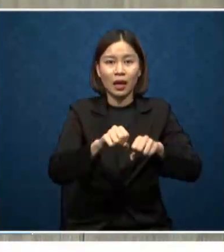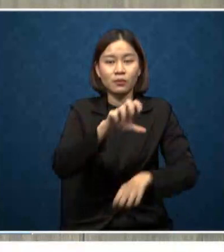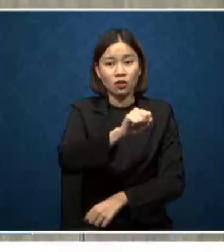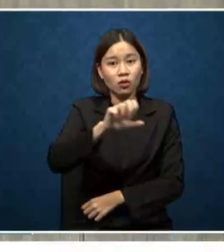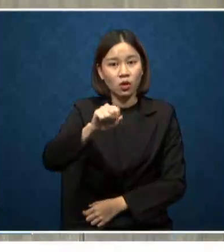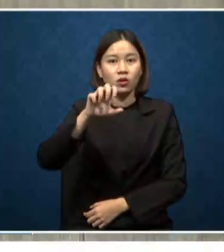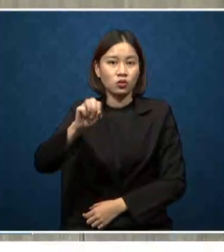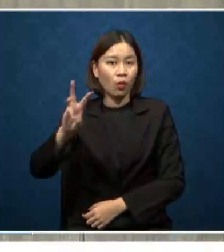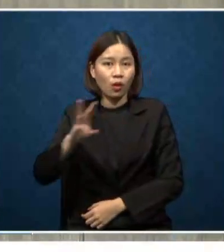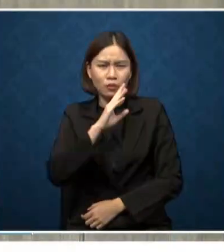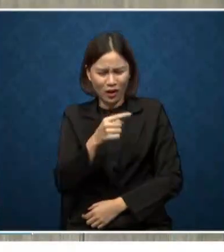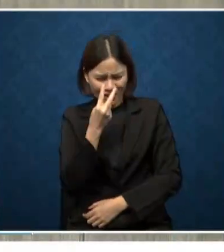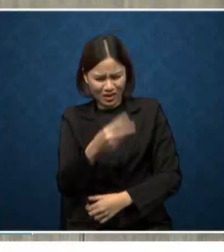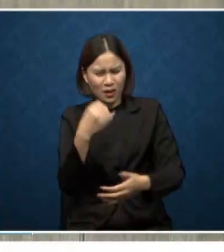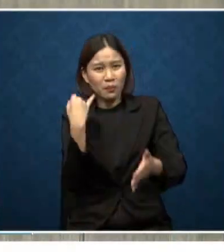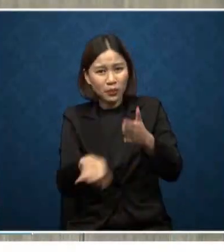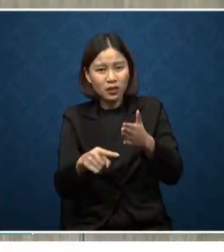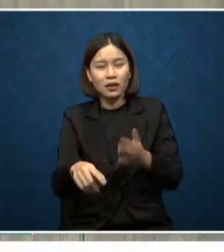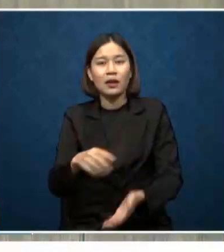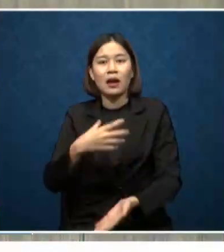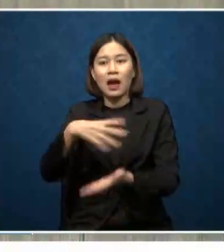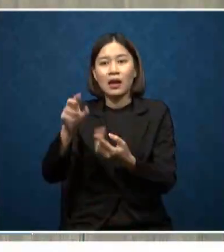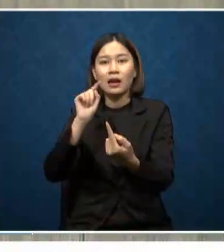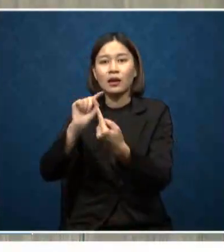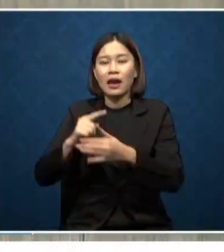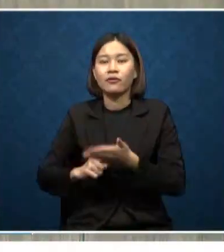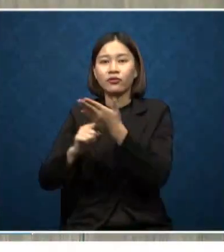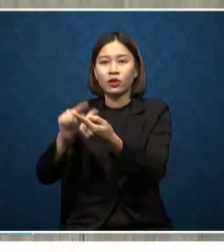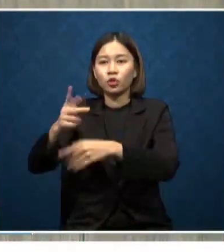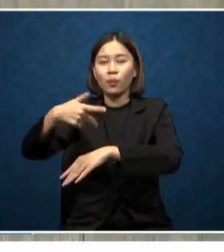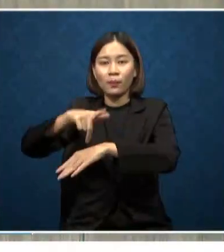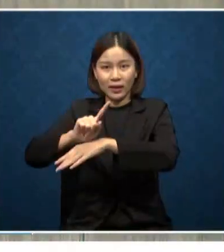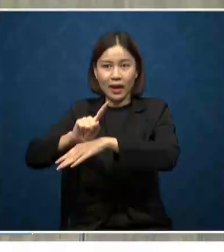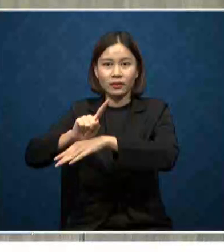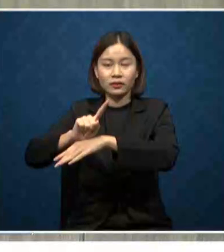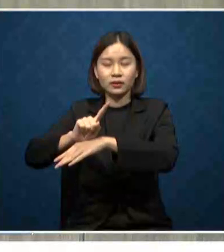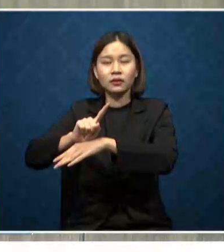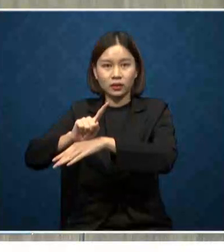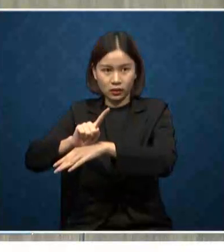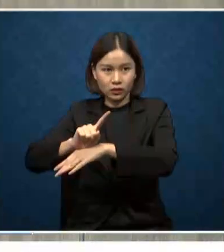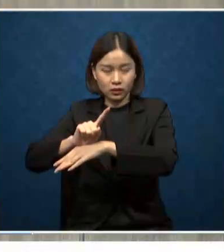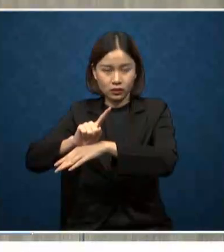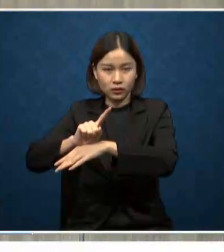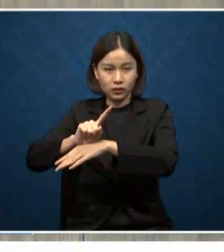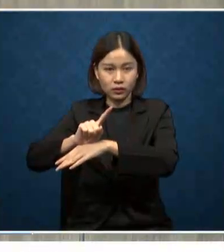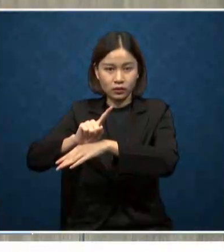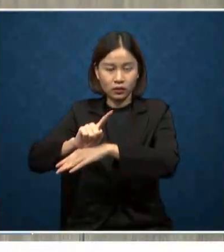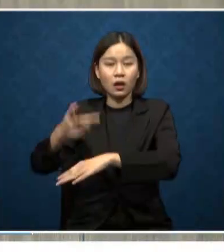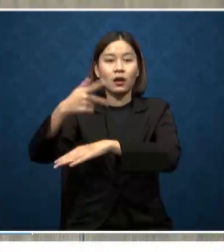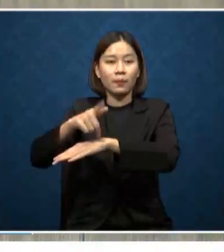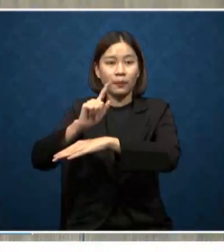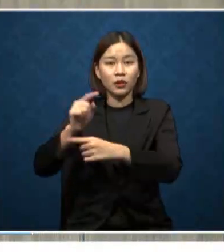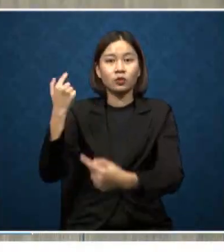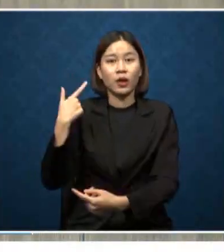สวขณะกระทำความผิดนั้นให้รายงานไปยังประธานสภาแล้วสภาประธานเพื่อ